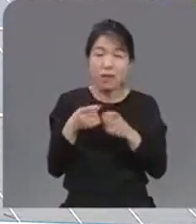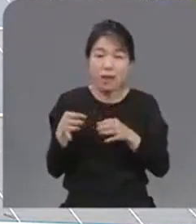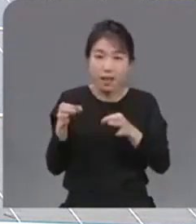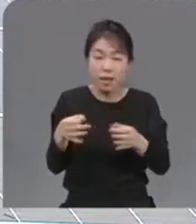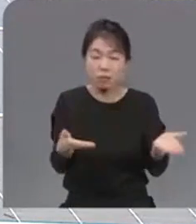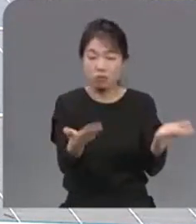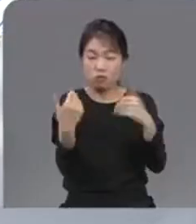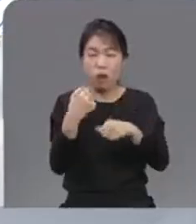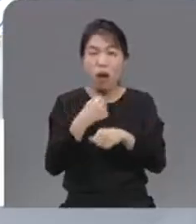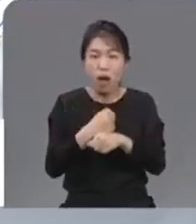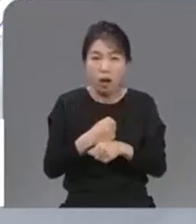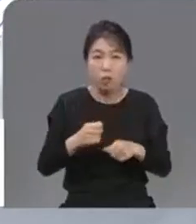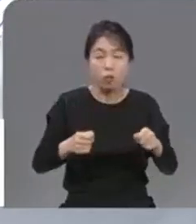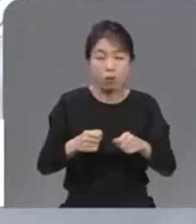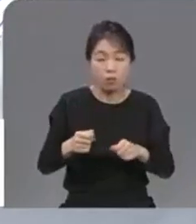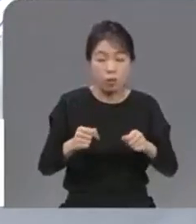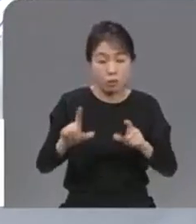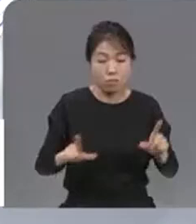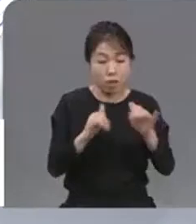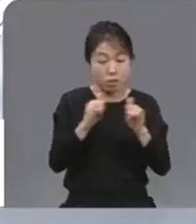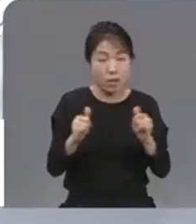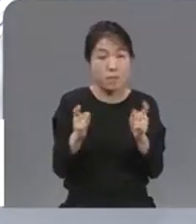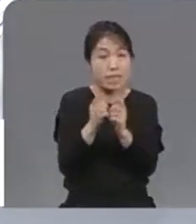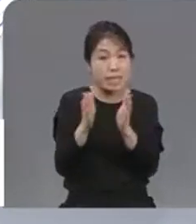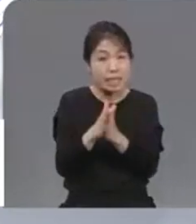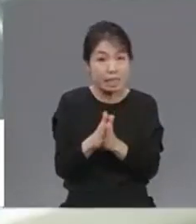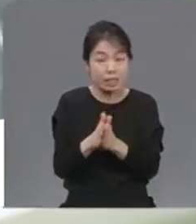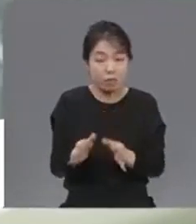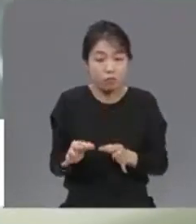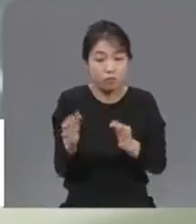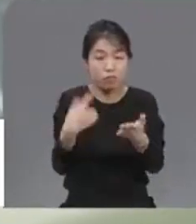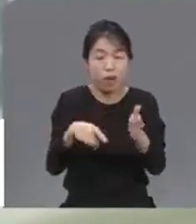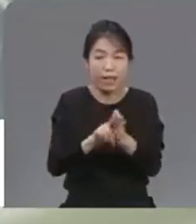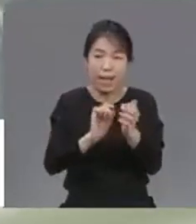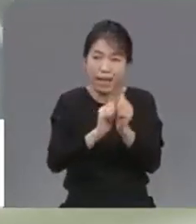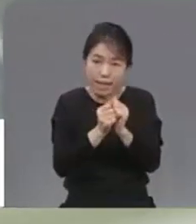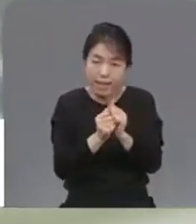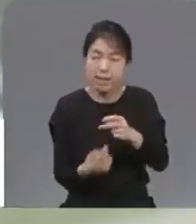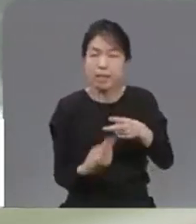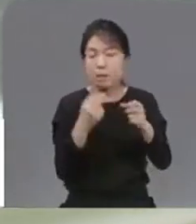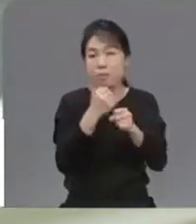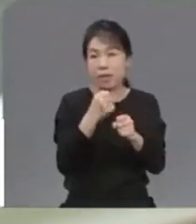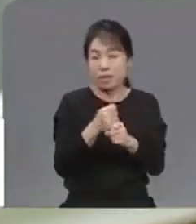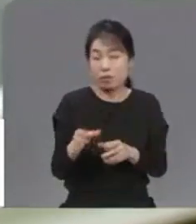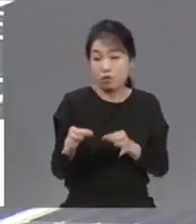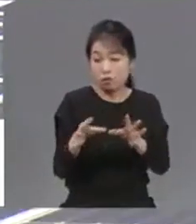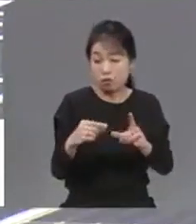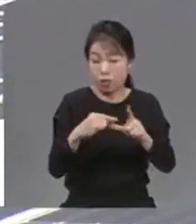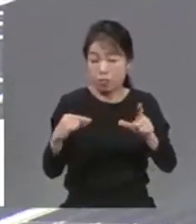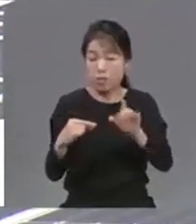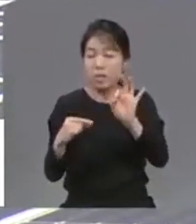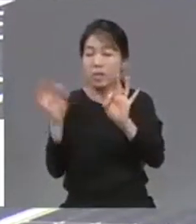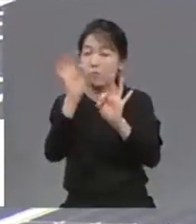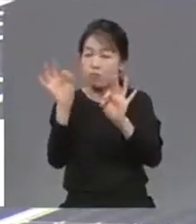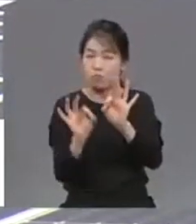함께 도민이 투자할 수 있도록 재생에너지 펀드를 출시해 투자비의 10% 정도를 확보할